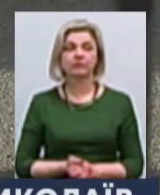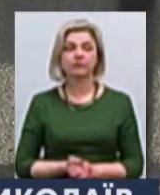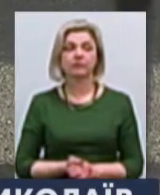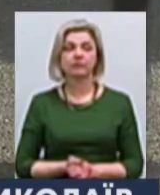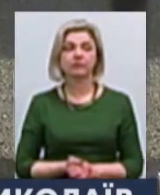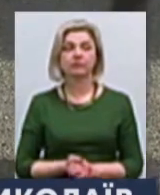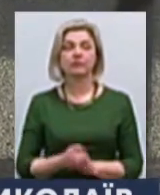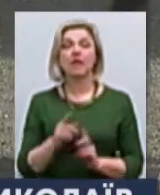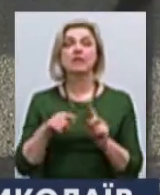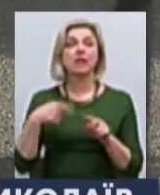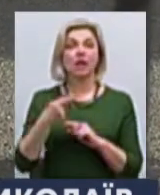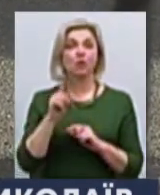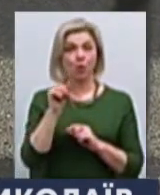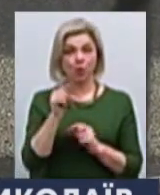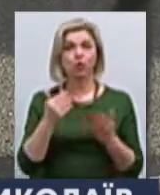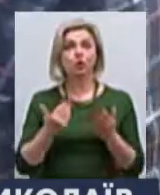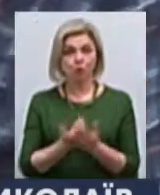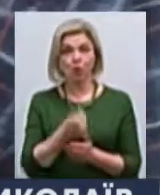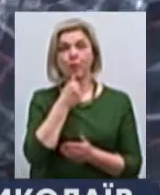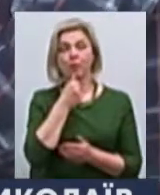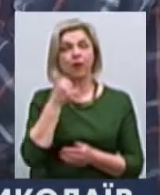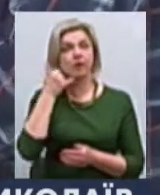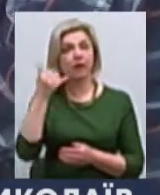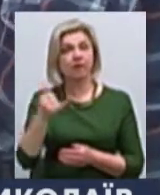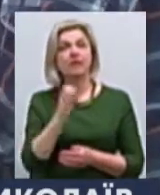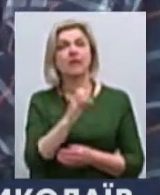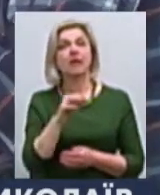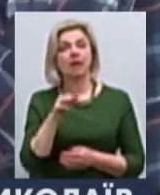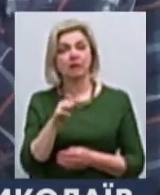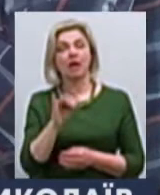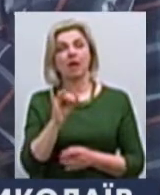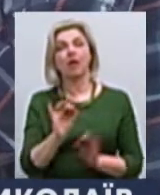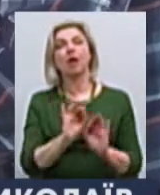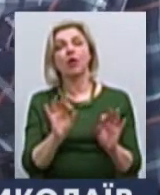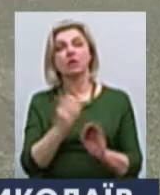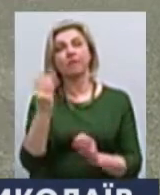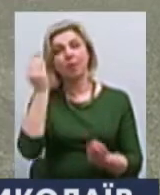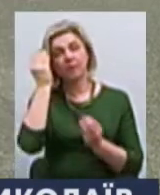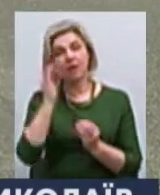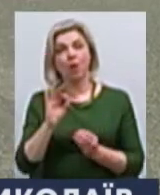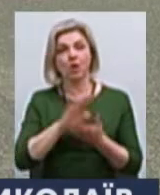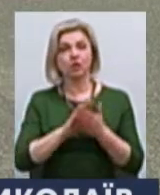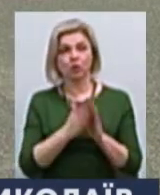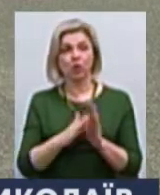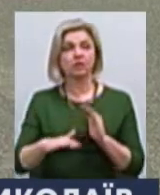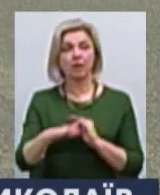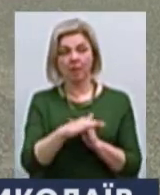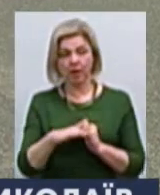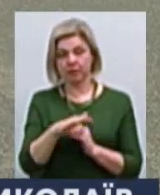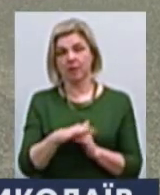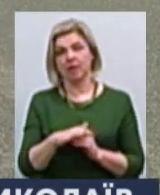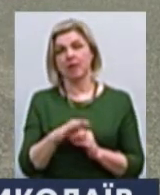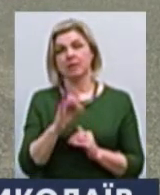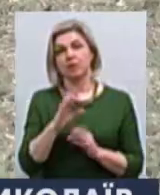наступний тиждень. Наступного понеділка ми ще раз спробуємо зателефонувати Сергію Татаренку та озвучити його погляд стосовно ситуації з майданчиком та подальшої